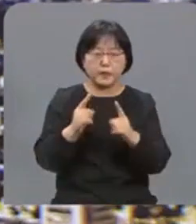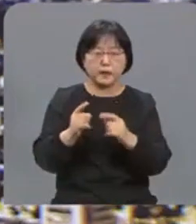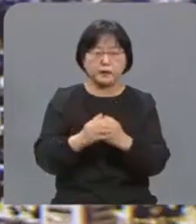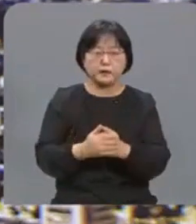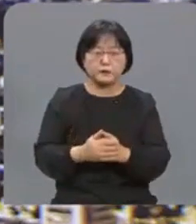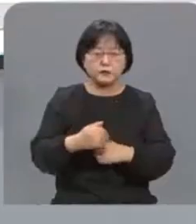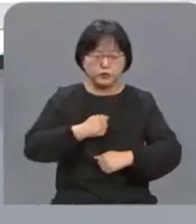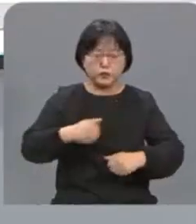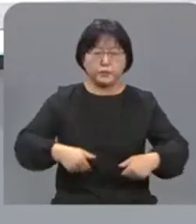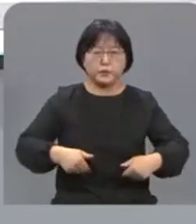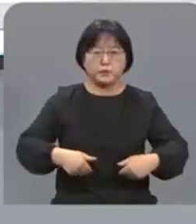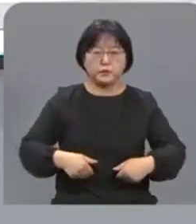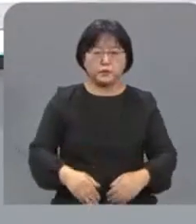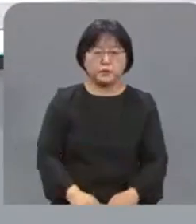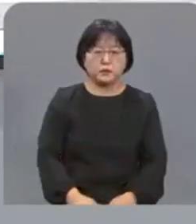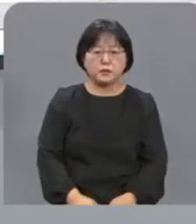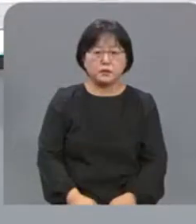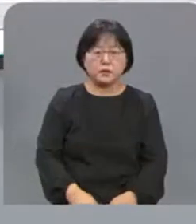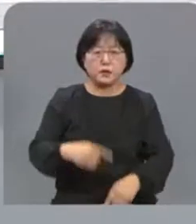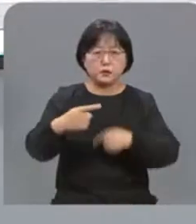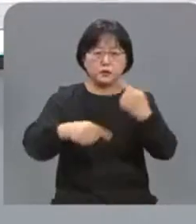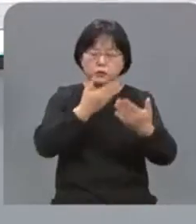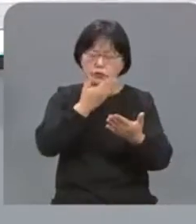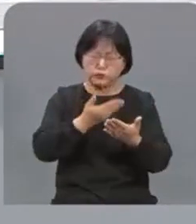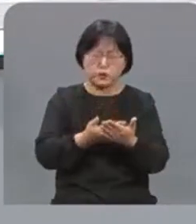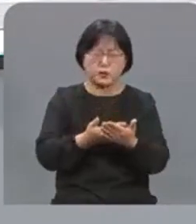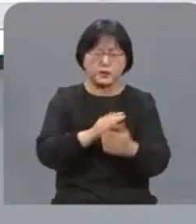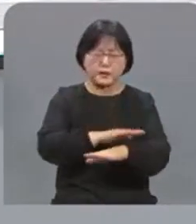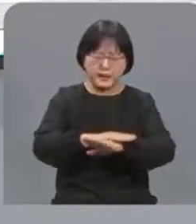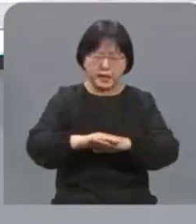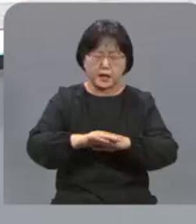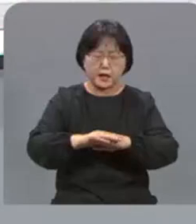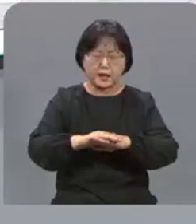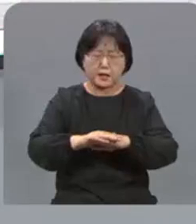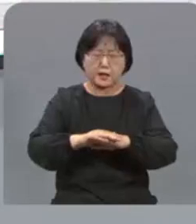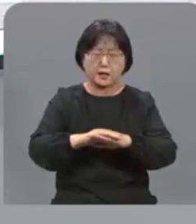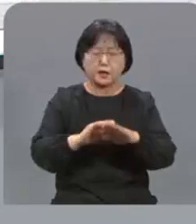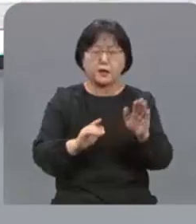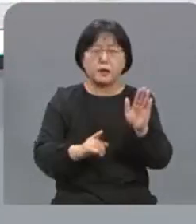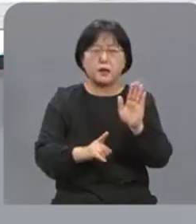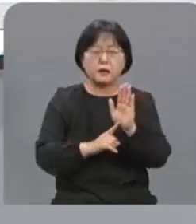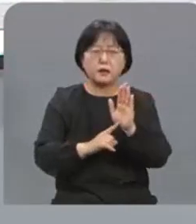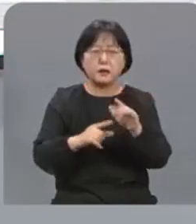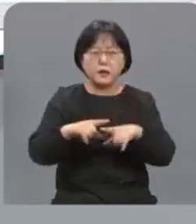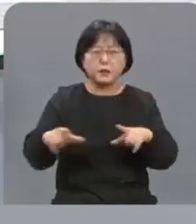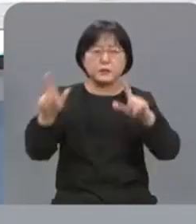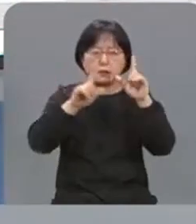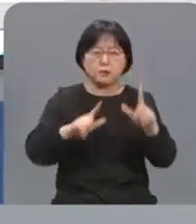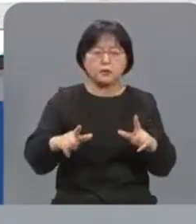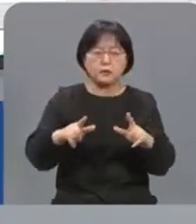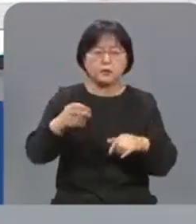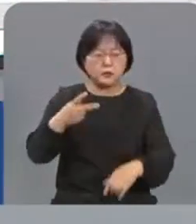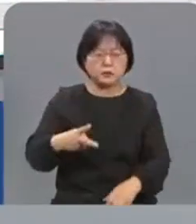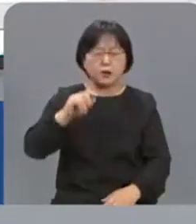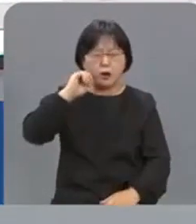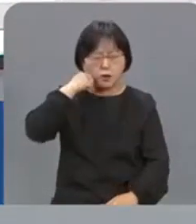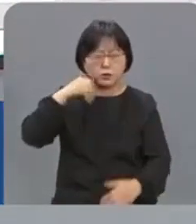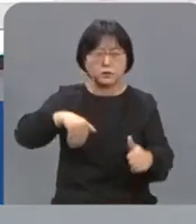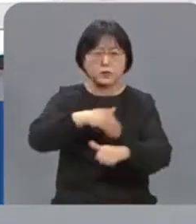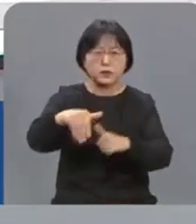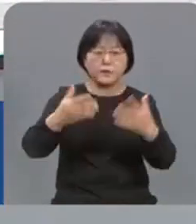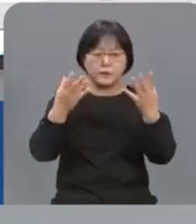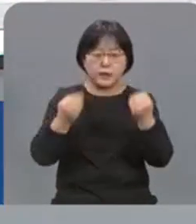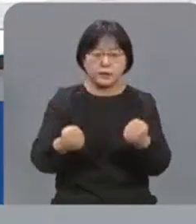되니까요. 지금 수어의 중요성은 굉장히 잘 알려졌지만 일상생활에서는 그래도 어려운 현실들이